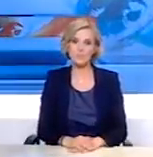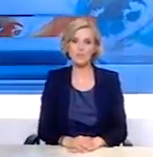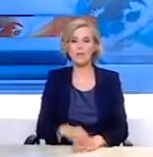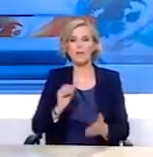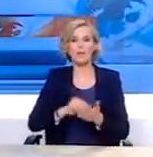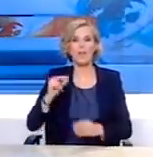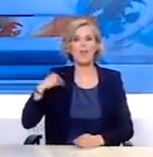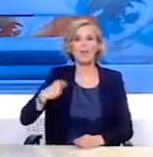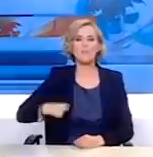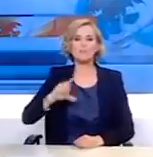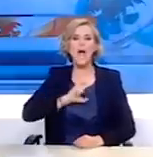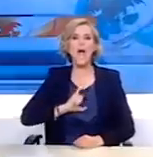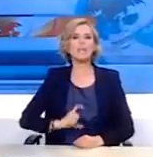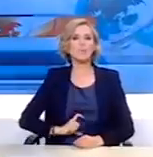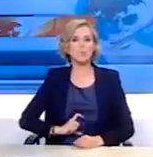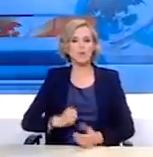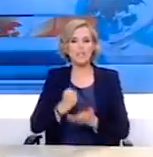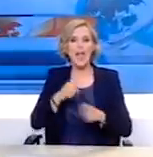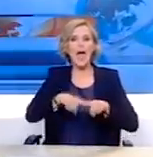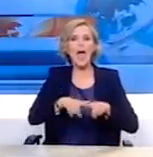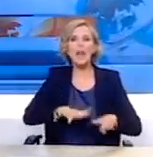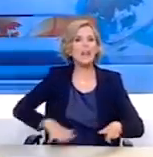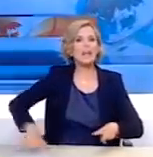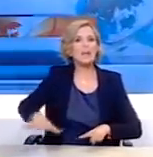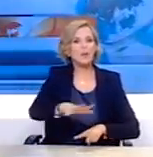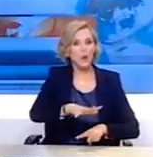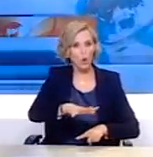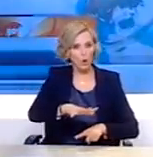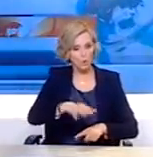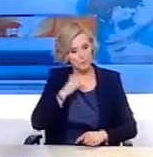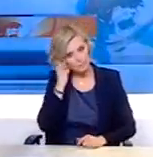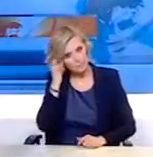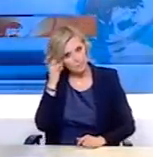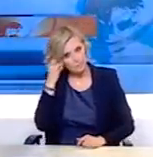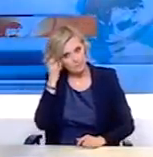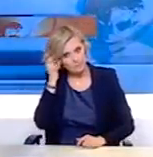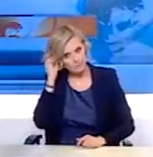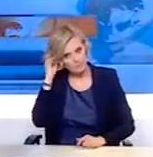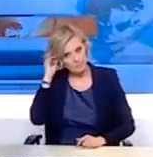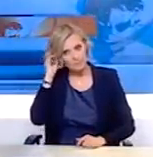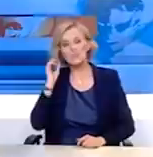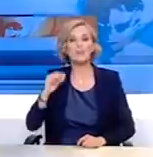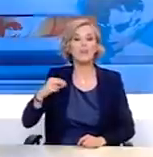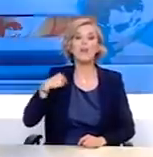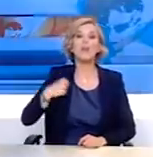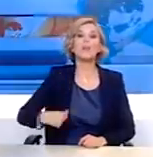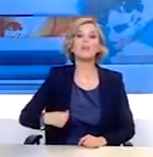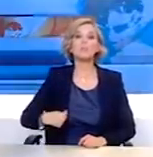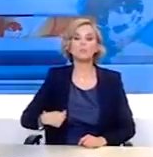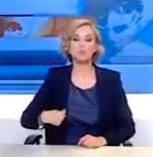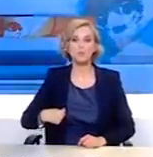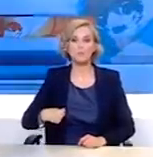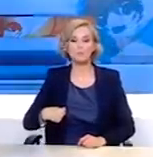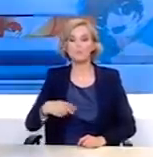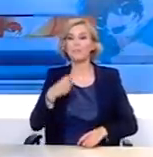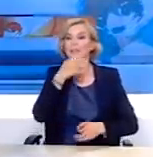Δήμο Αργυρούπολης Ελληνικού και σε άλλους δήμους και τον φίλτατο Δήμαρχο Γιάννη Κωνσταντάτο και πιο συγκεκριμένα την πρόθεσή του να παραδώσει κατοίκον το Αγίο